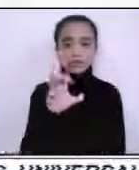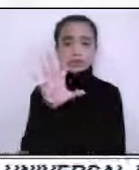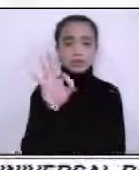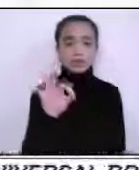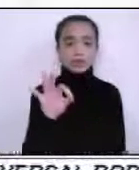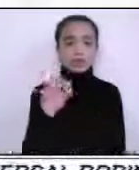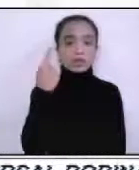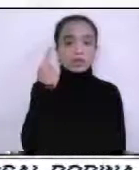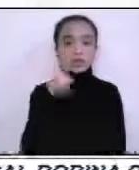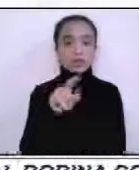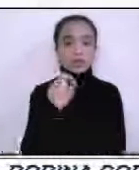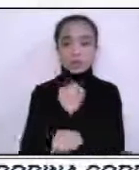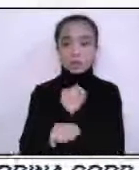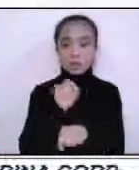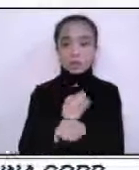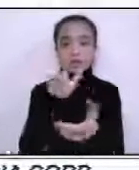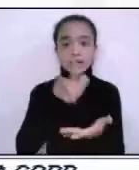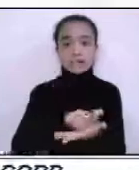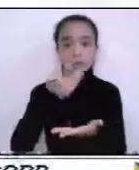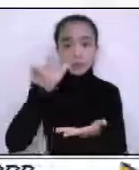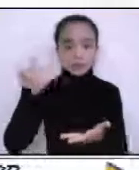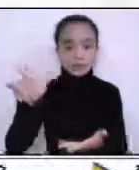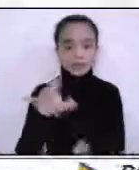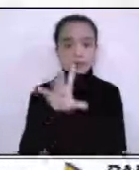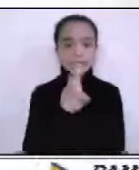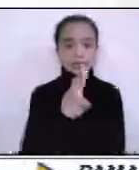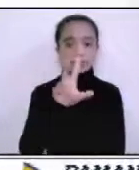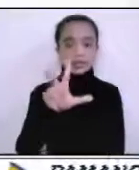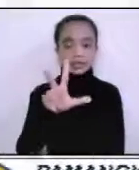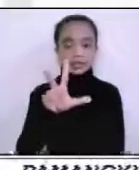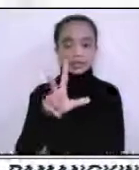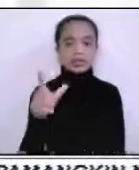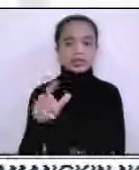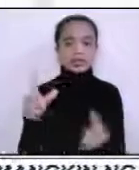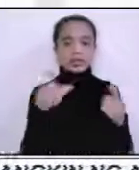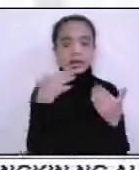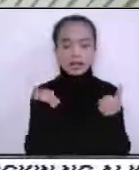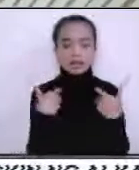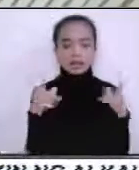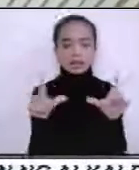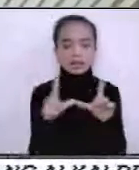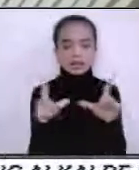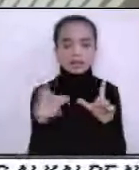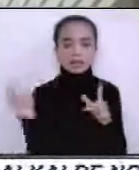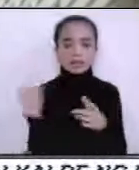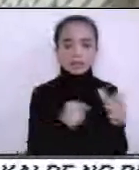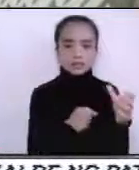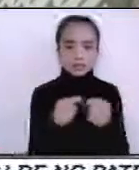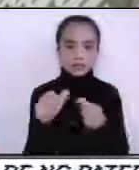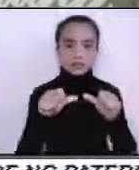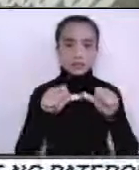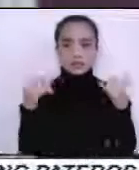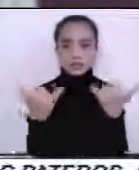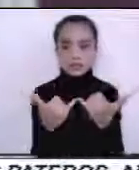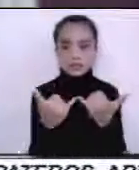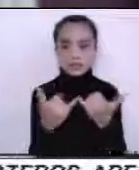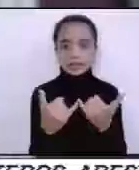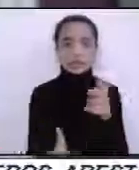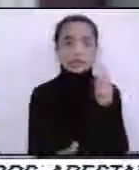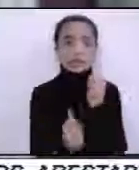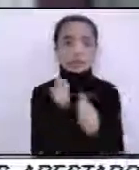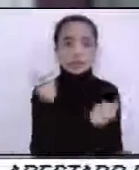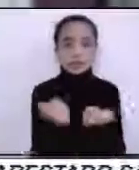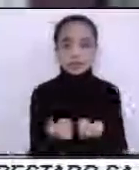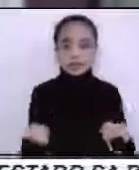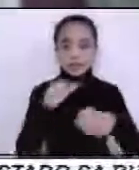mga trabaho abroad na alok ng 73 licensed recruitment agencies. Karamihan sa mga bakanteng trabaho abroad ay